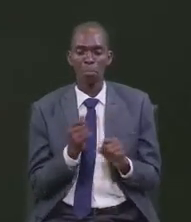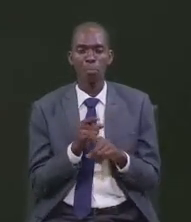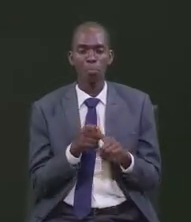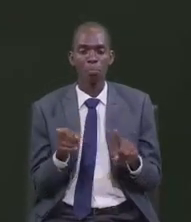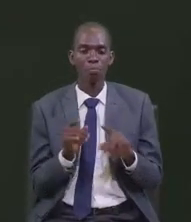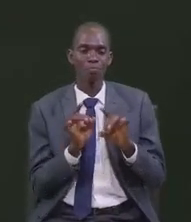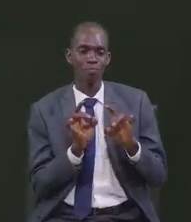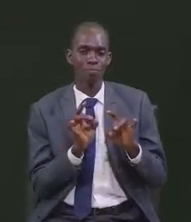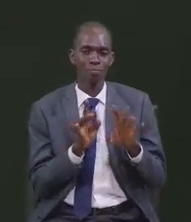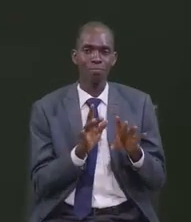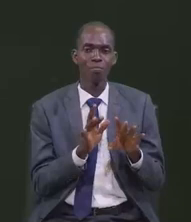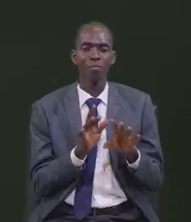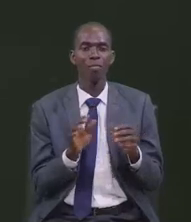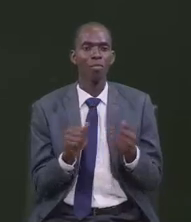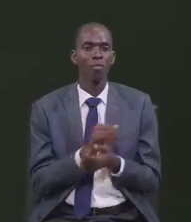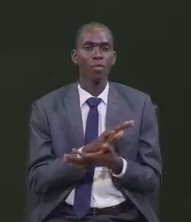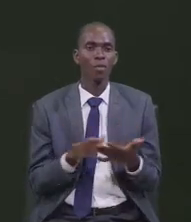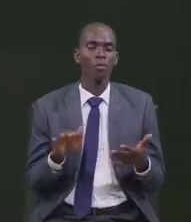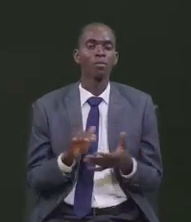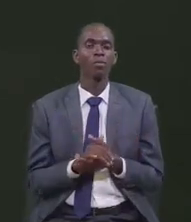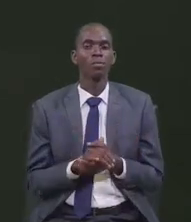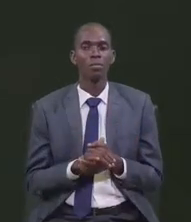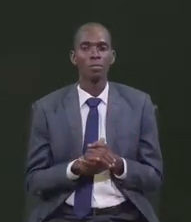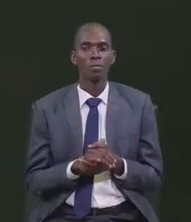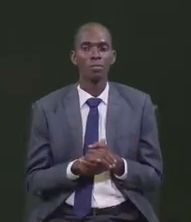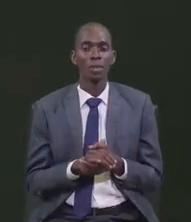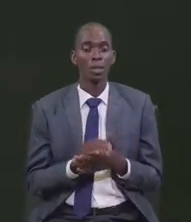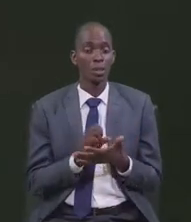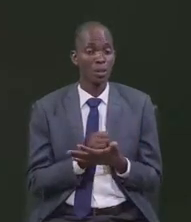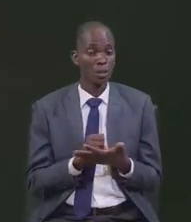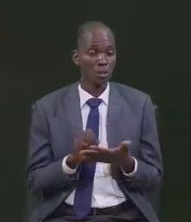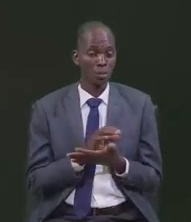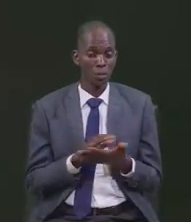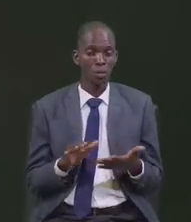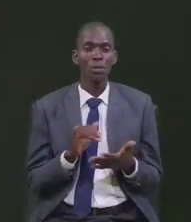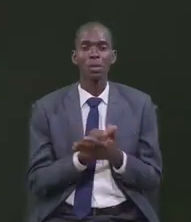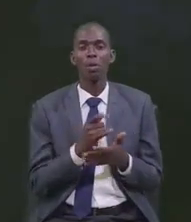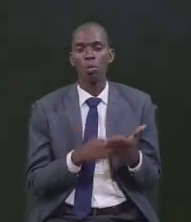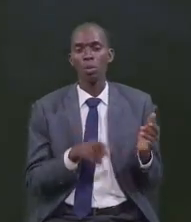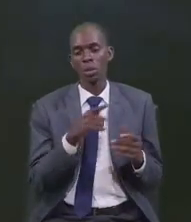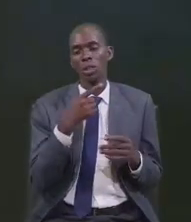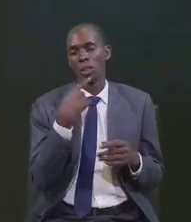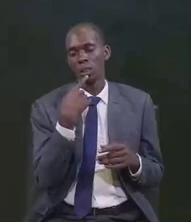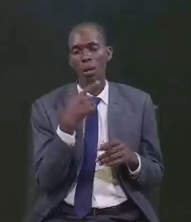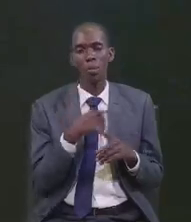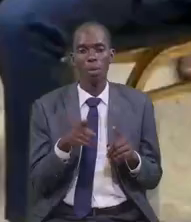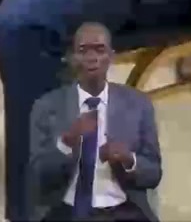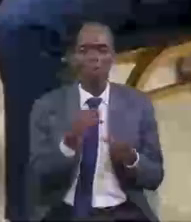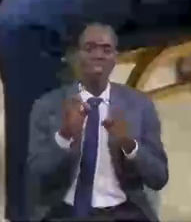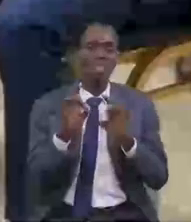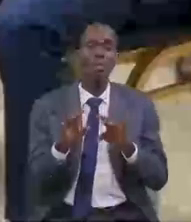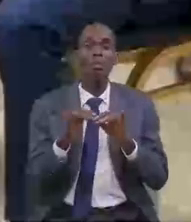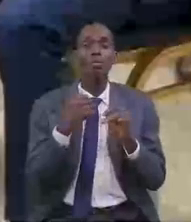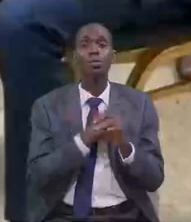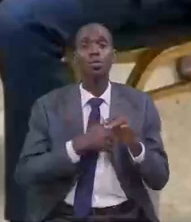Haïssent les instructions. Sanctifier, c'est ce qu'ils disent. Mais ils haïssent les avis. Et la Bible,